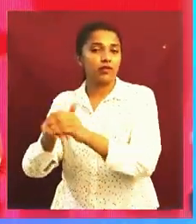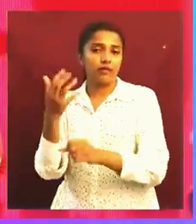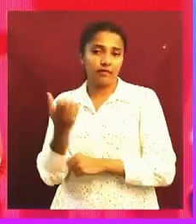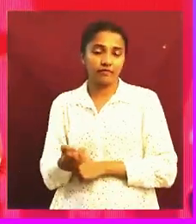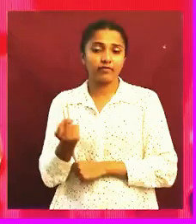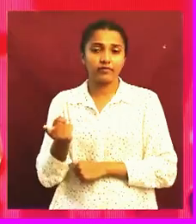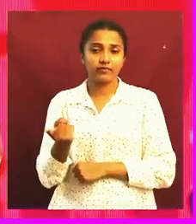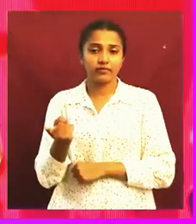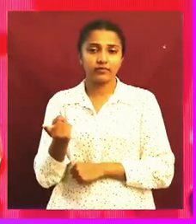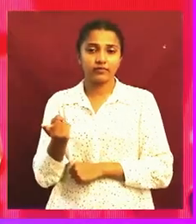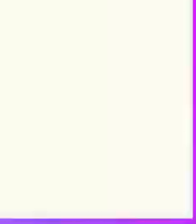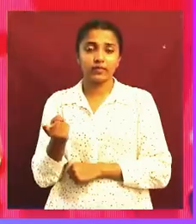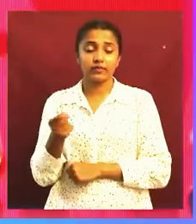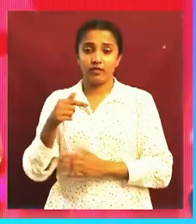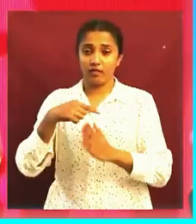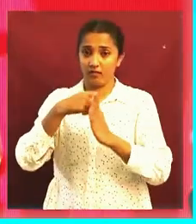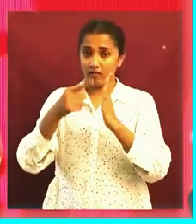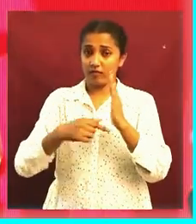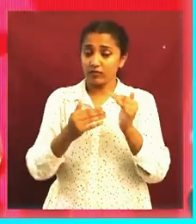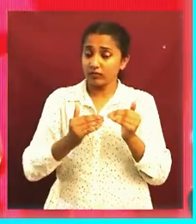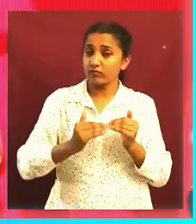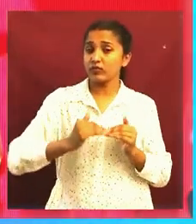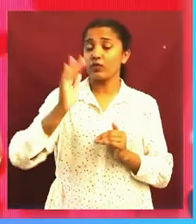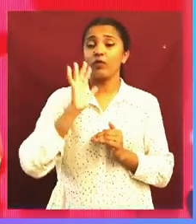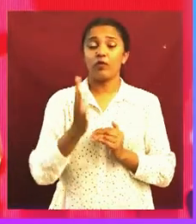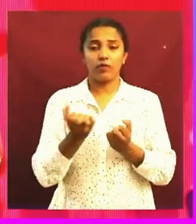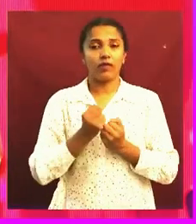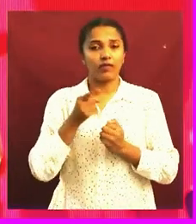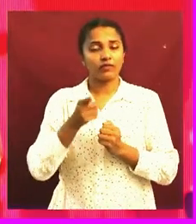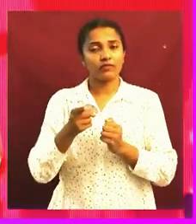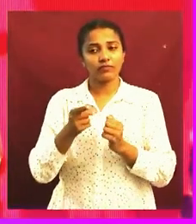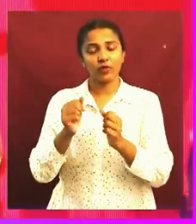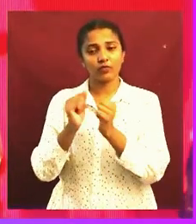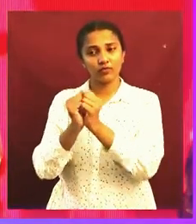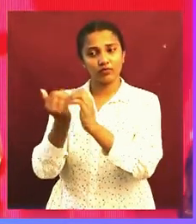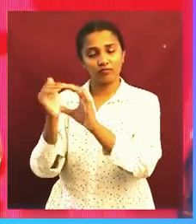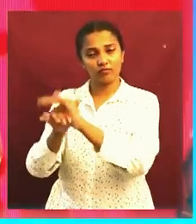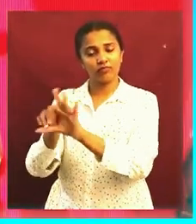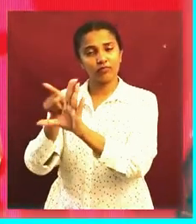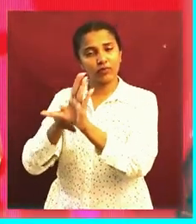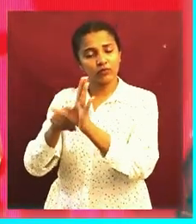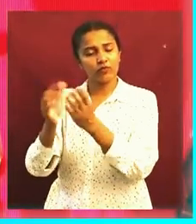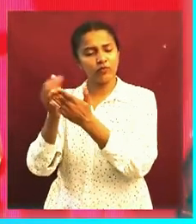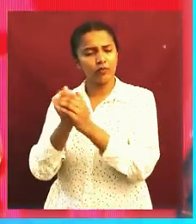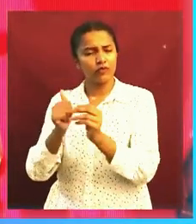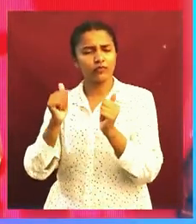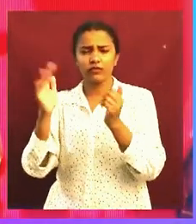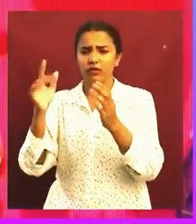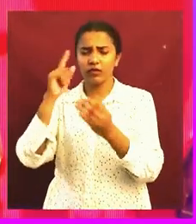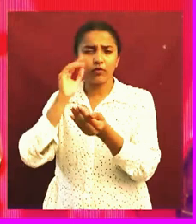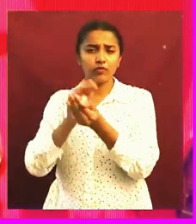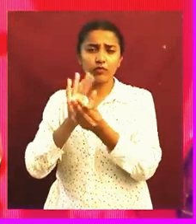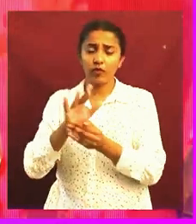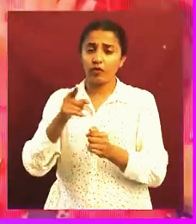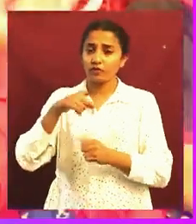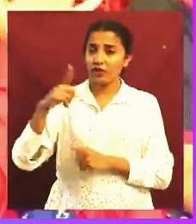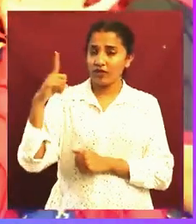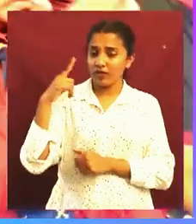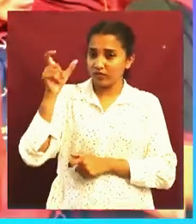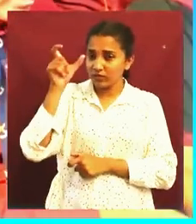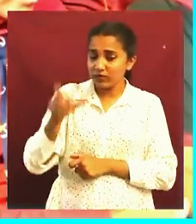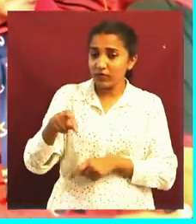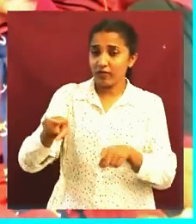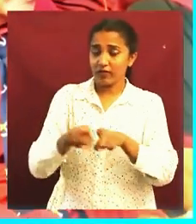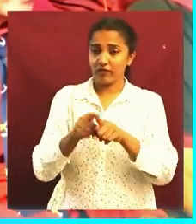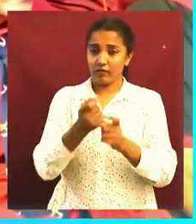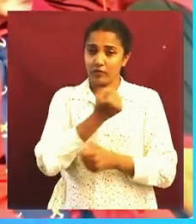ශ්‍රමය 15% මේ රට ඉස්සරහට යන්න මේ වෘත්තිමය ශ්‍රමය රැක ගන්න ඕන ඒ හමුදා ශාස්ත්‍රයේ වෘත්තිමය ශ්‍රමය